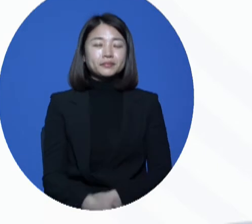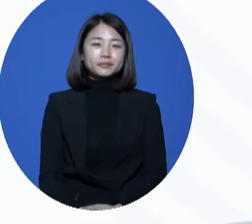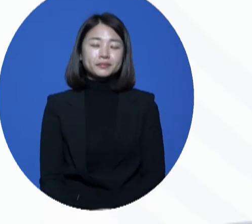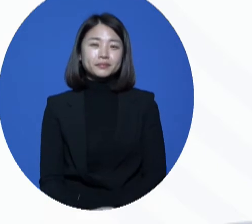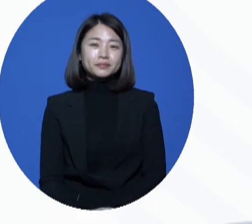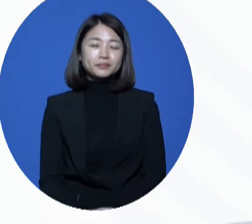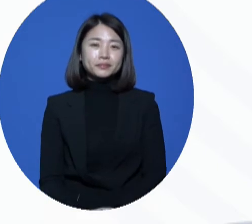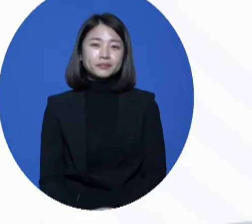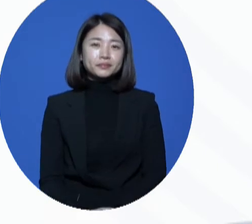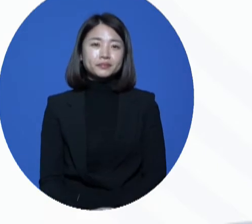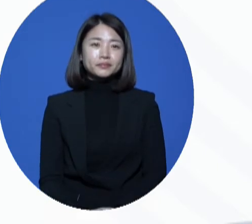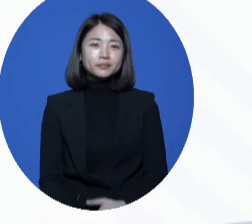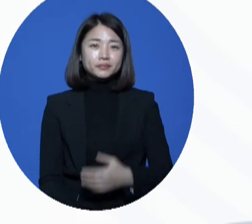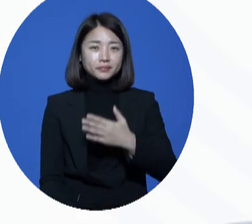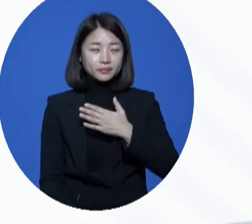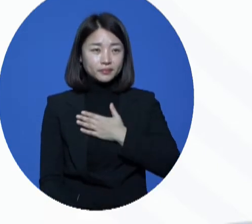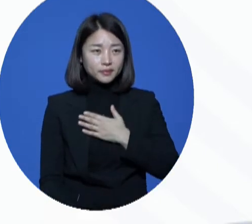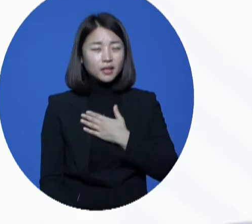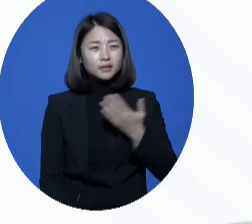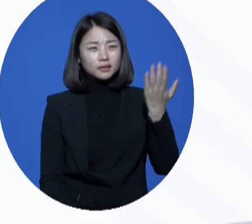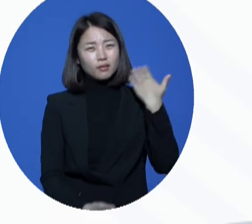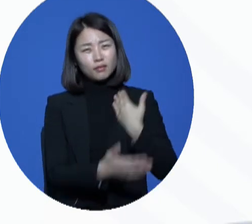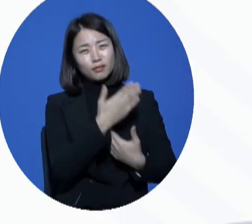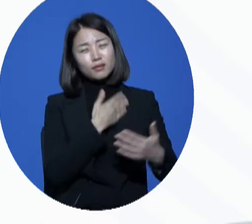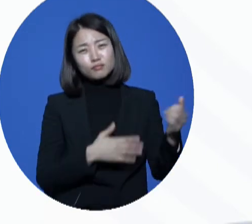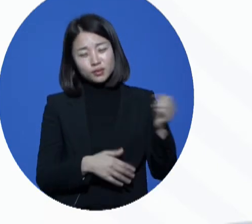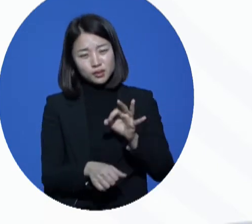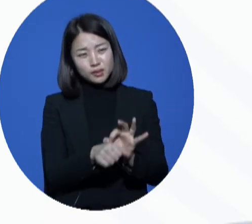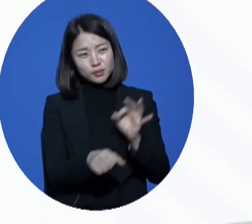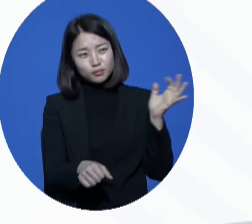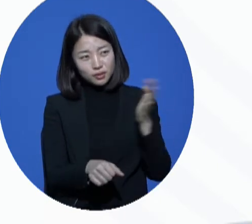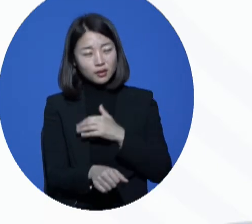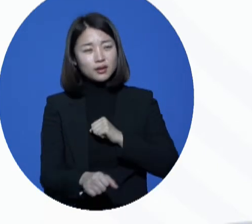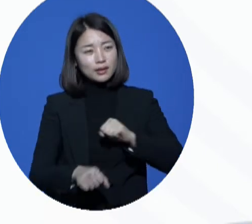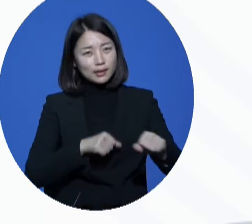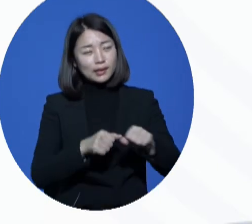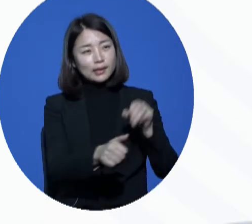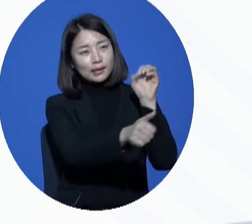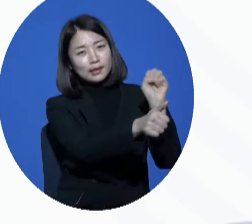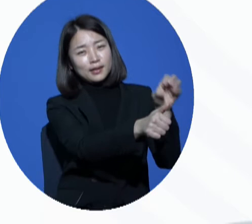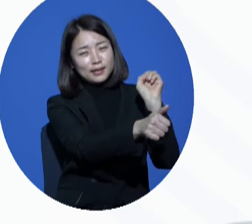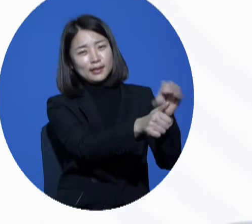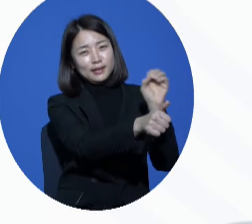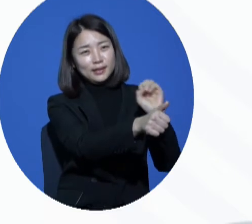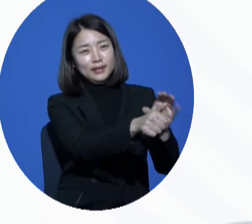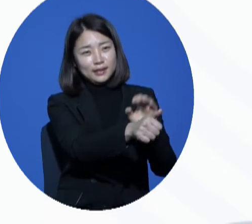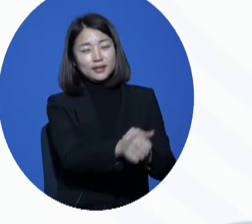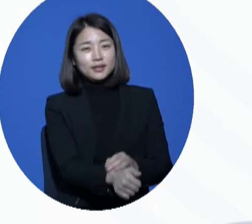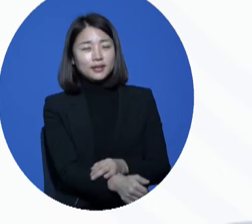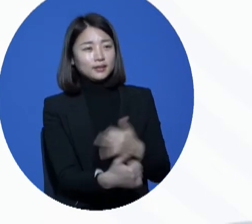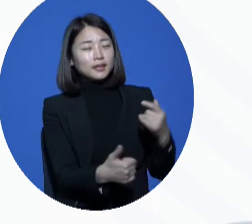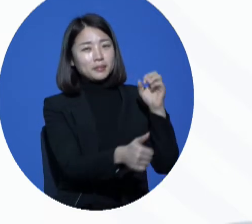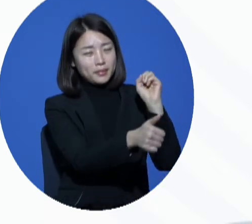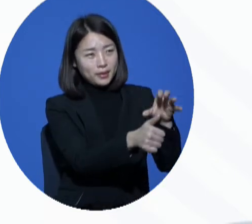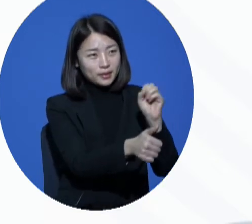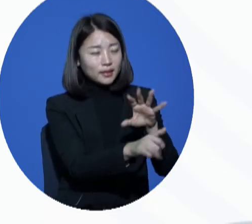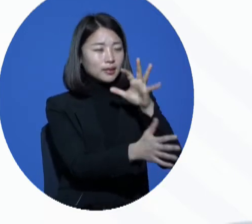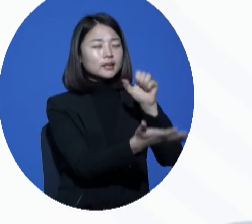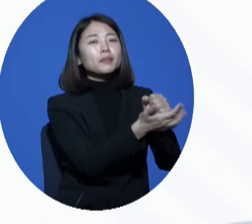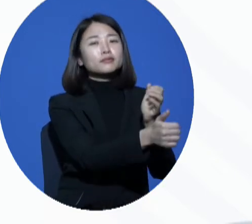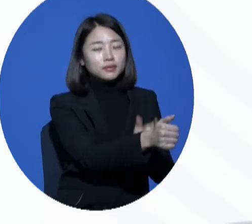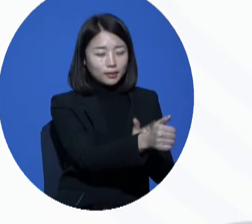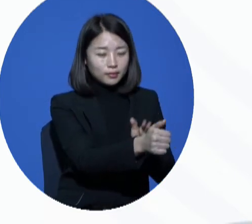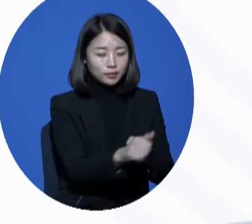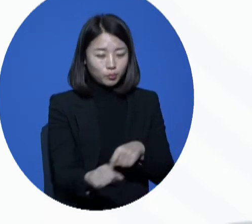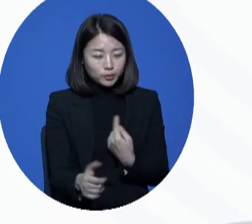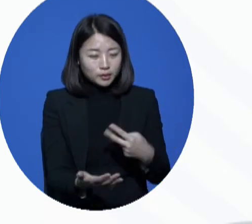시급하다고 제가 활동할 때부터 10년이 넘도록 계속 모든 활동가들이 이야기하고 있지만 여전히